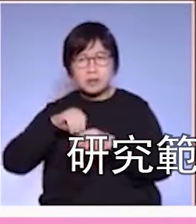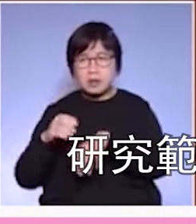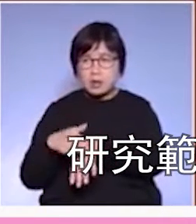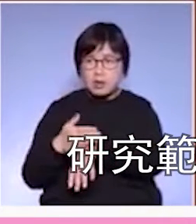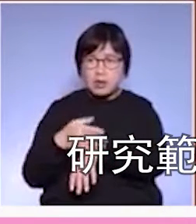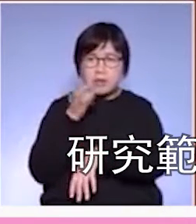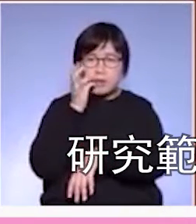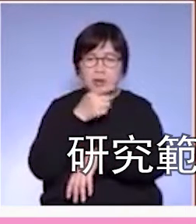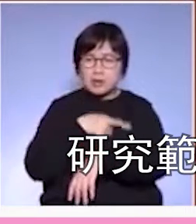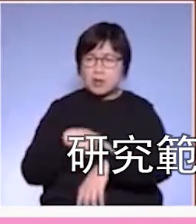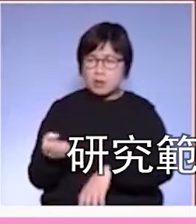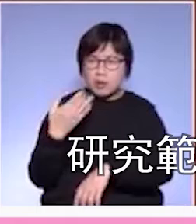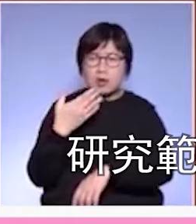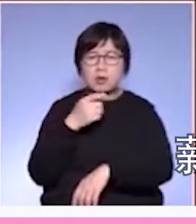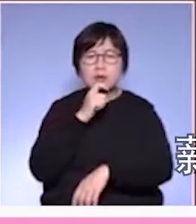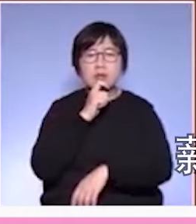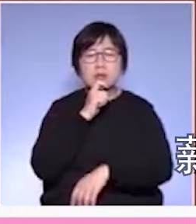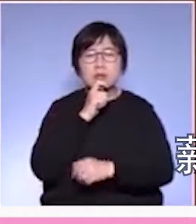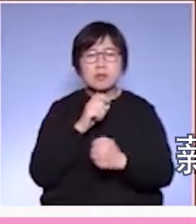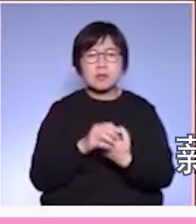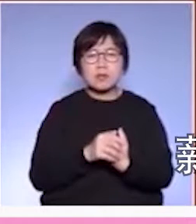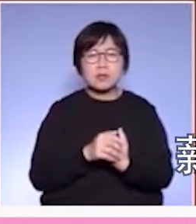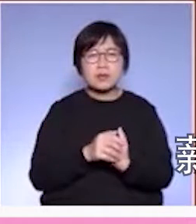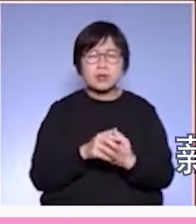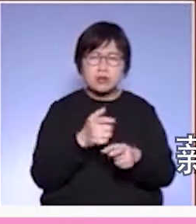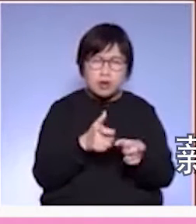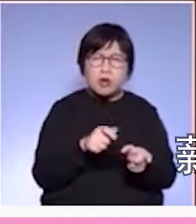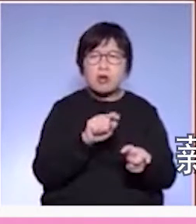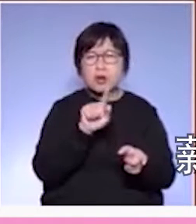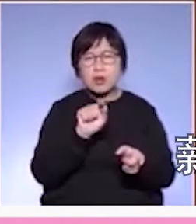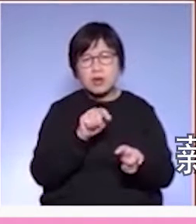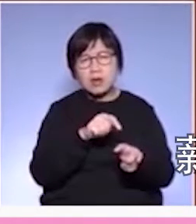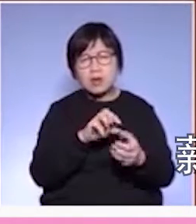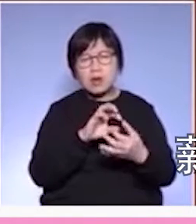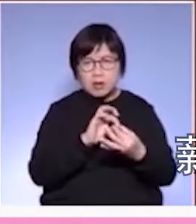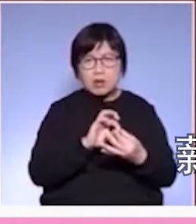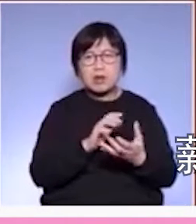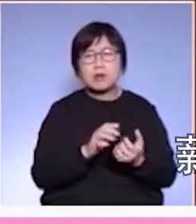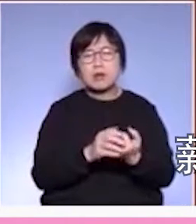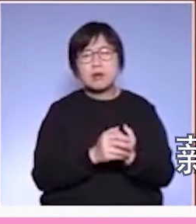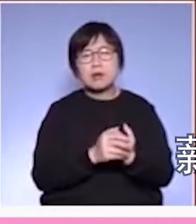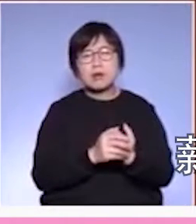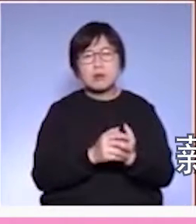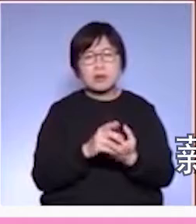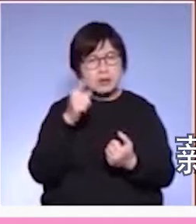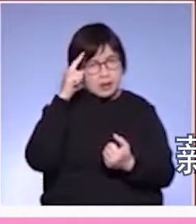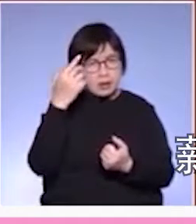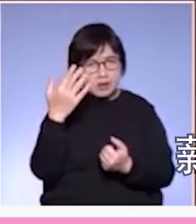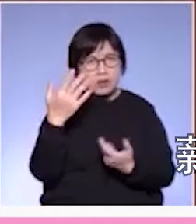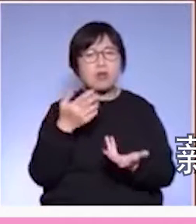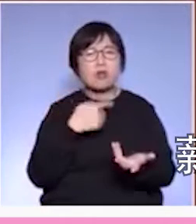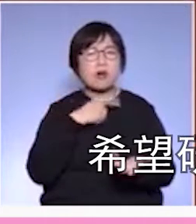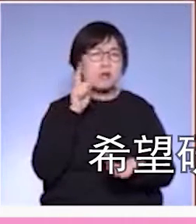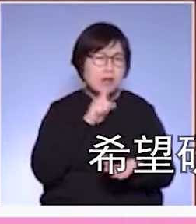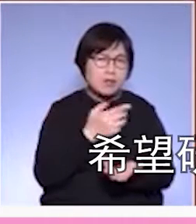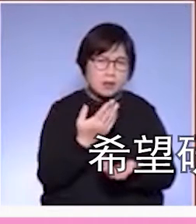美娟議員所講嘅薪金嘅問題，亦都係包括嗰個日數或者週數嗰個